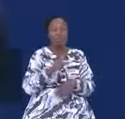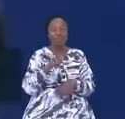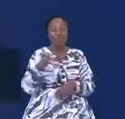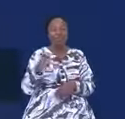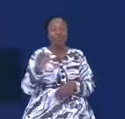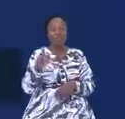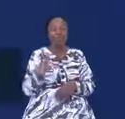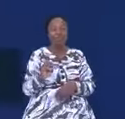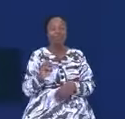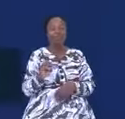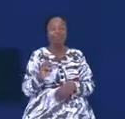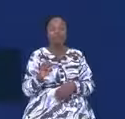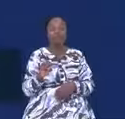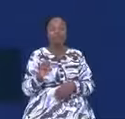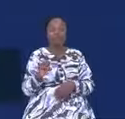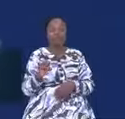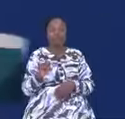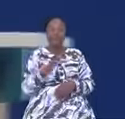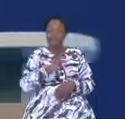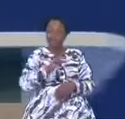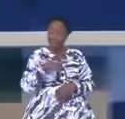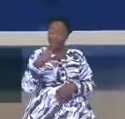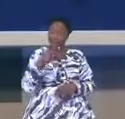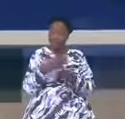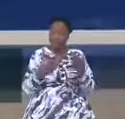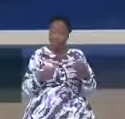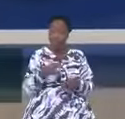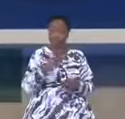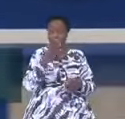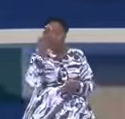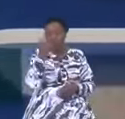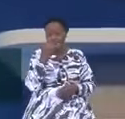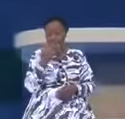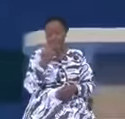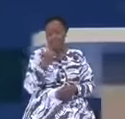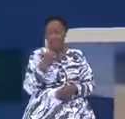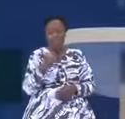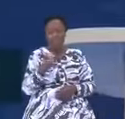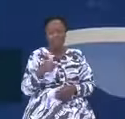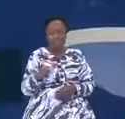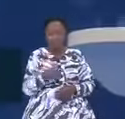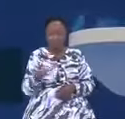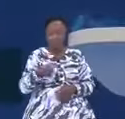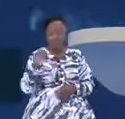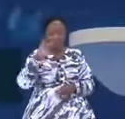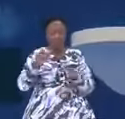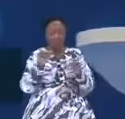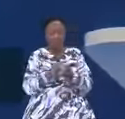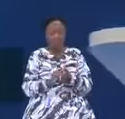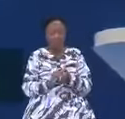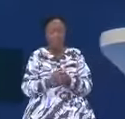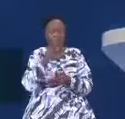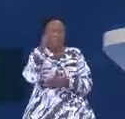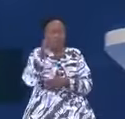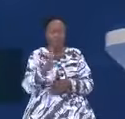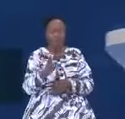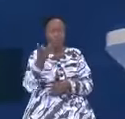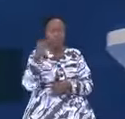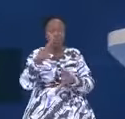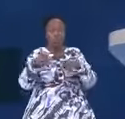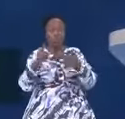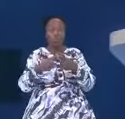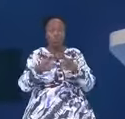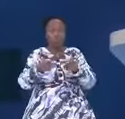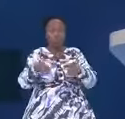chose pourquoi ce qu'il a fait cela dieu vous la donner une image